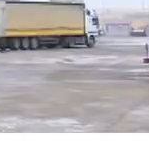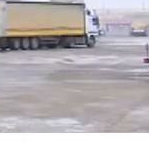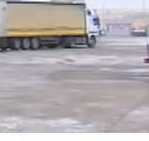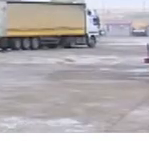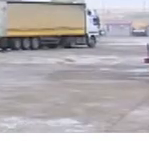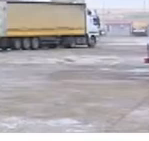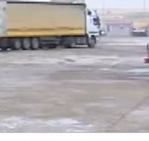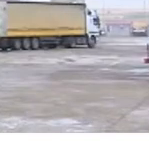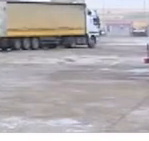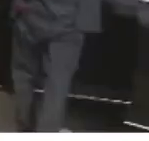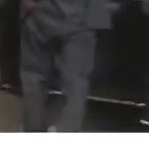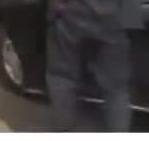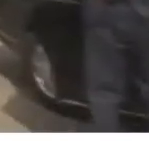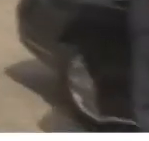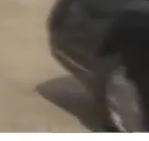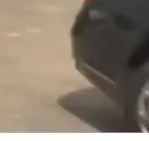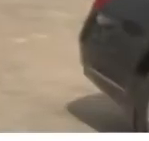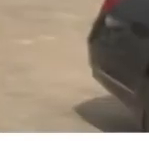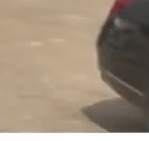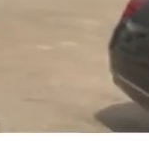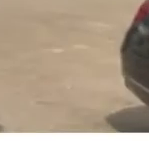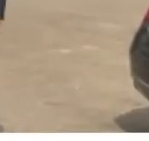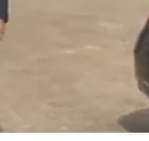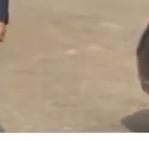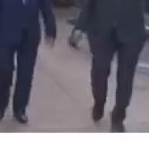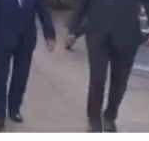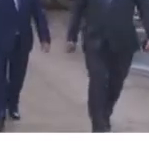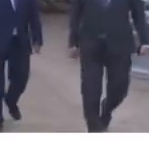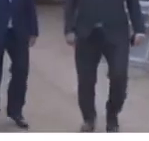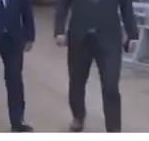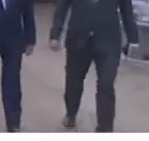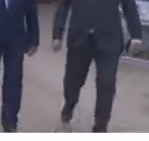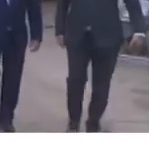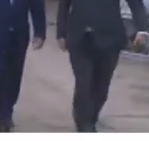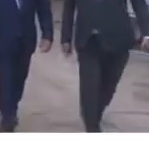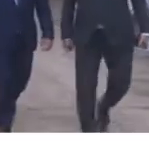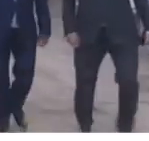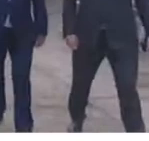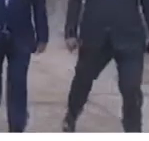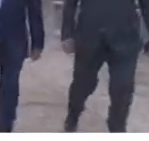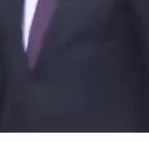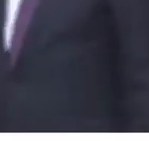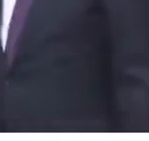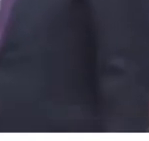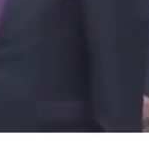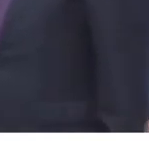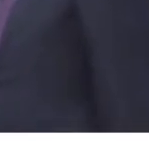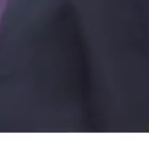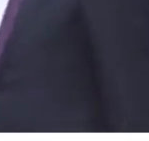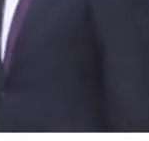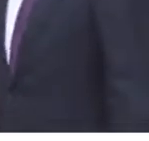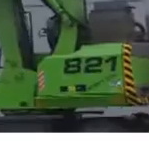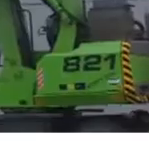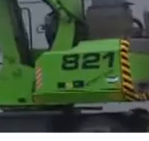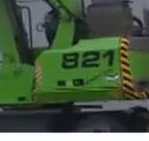Ескі құсқы темірді қайта өңдеп, әжетке жарататын бұл кәсіпорында Сарыарқа арнайы экономикалық аймағында орналасқан. Әзірге еліміз түгілі Орта Азияда теңдесі